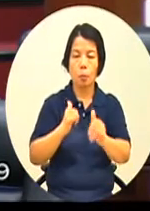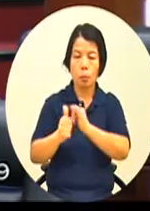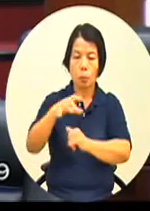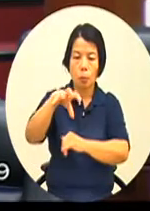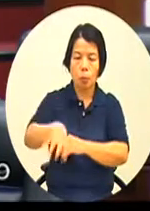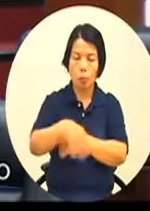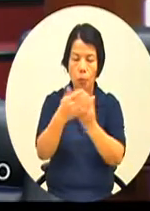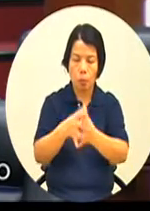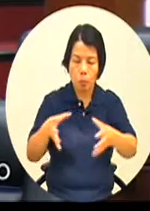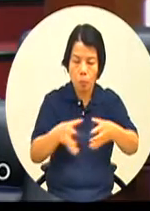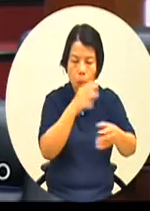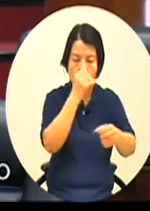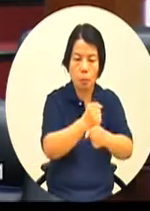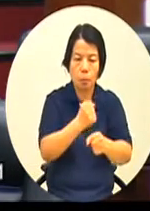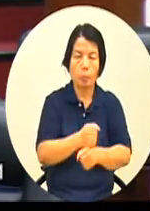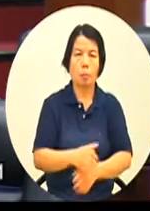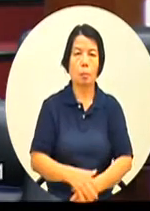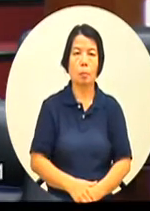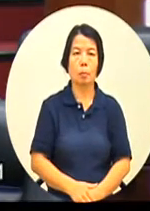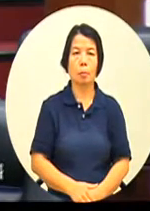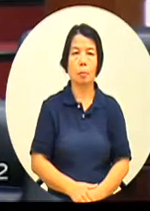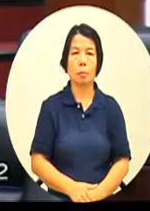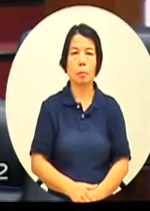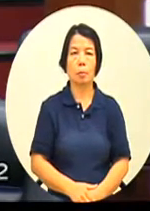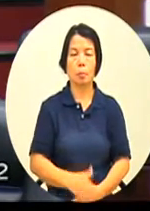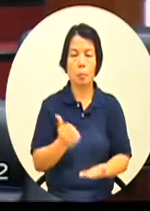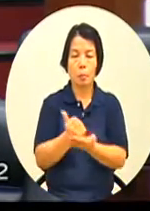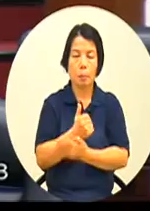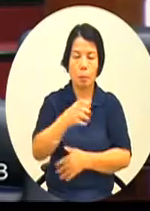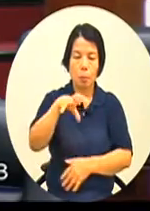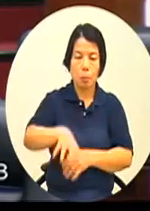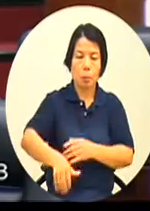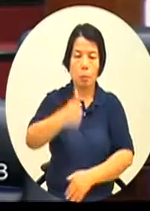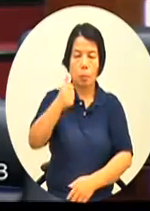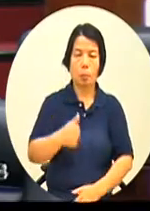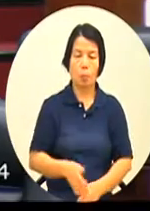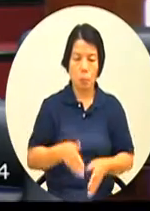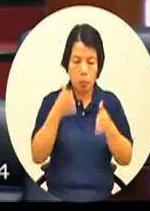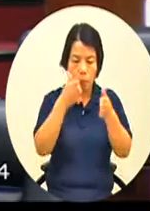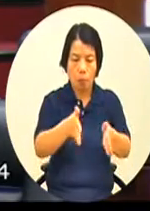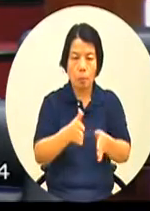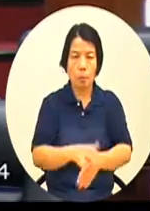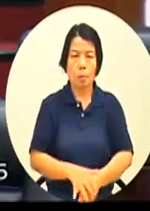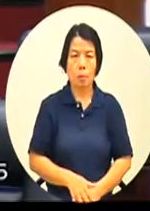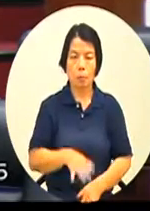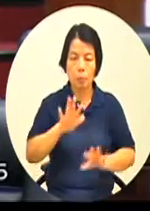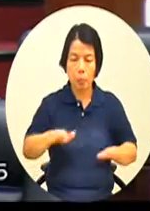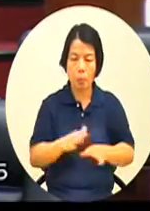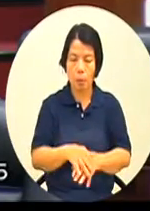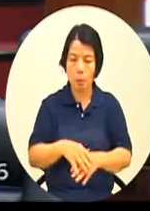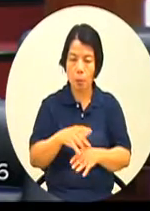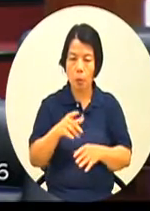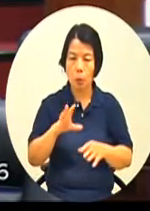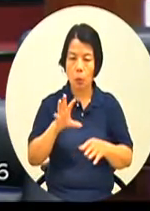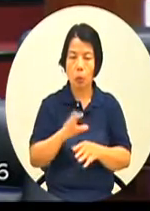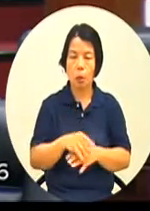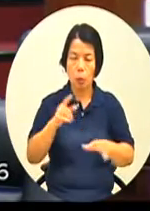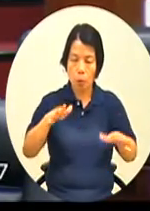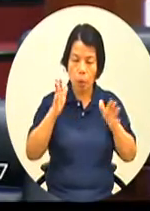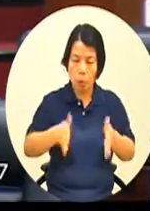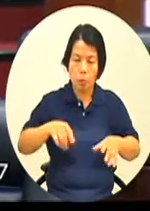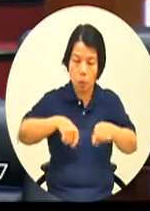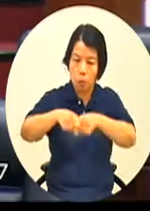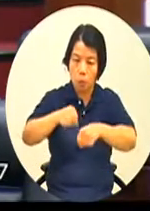个设施啦，那是不是请局长你对这样的一个看法，还是你们已经有在做了，可以答复一下。 好，局长